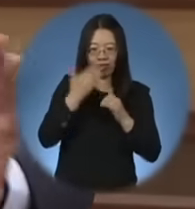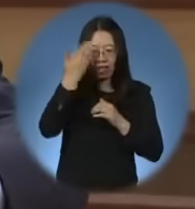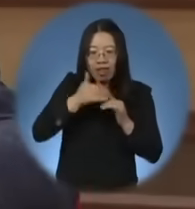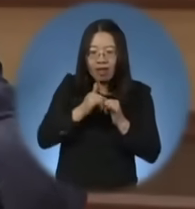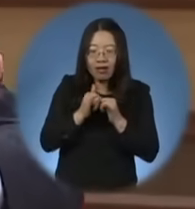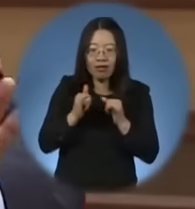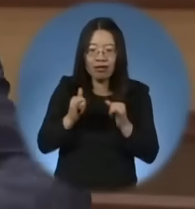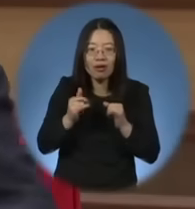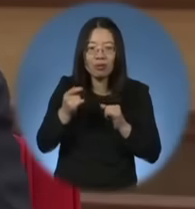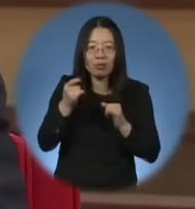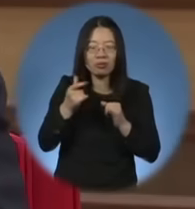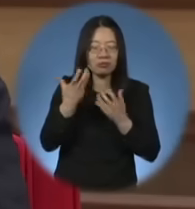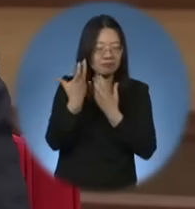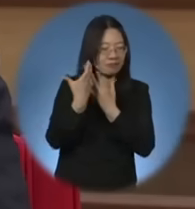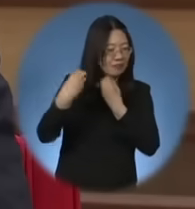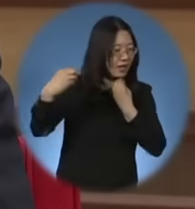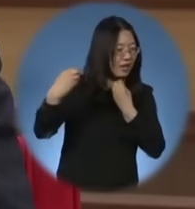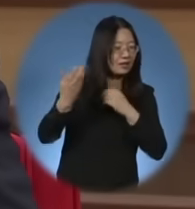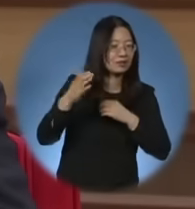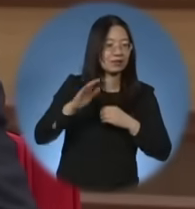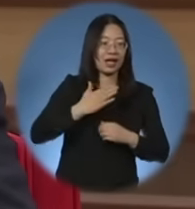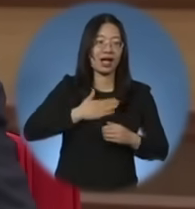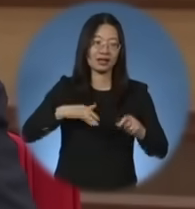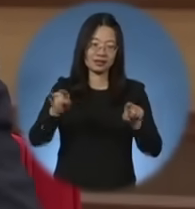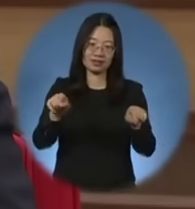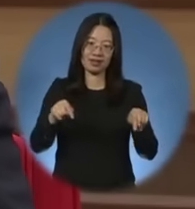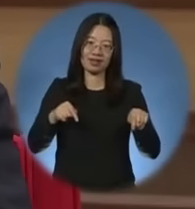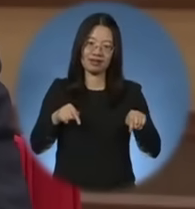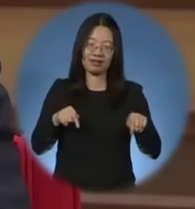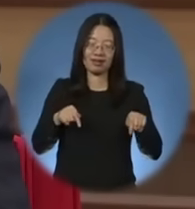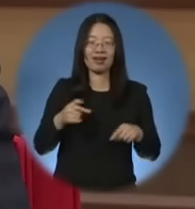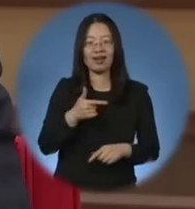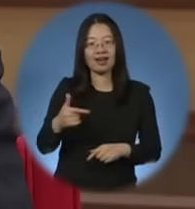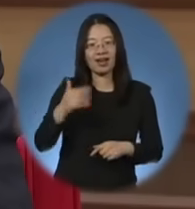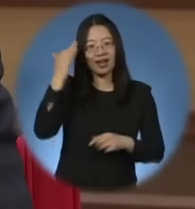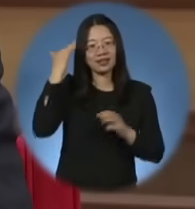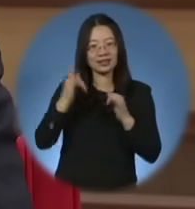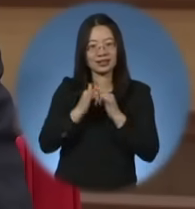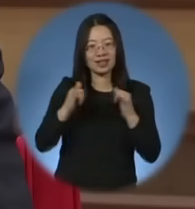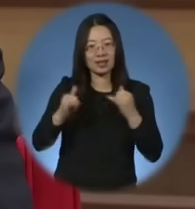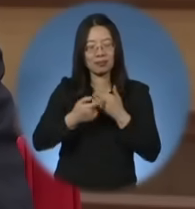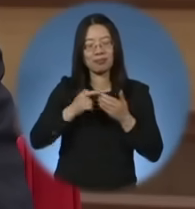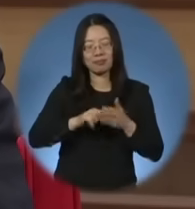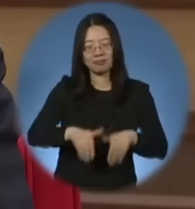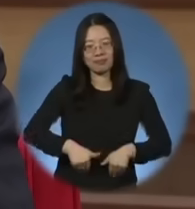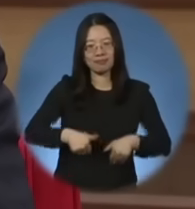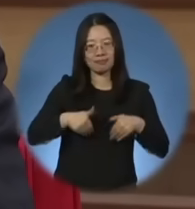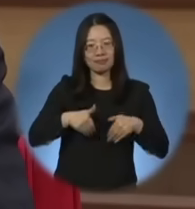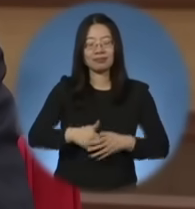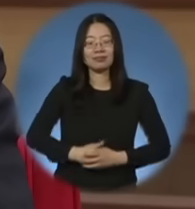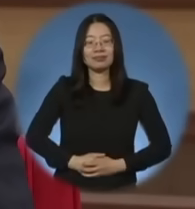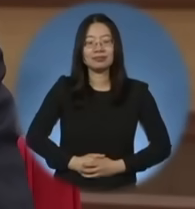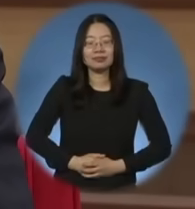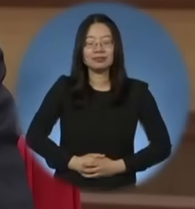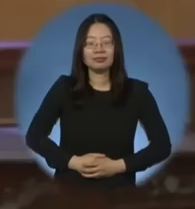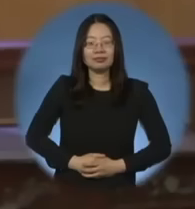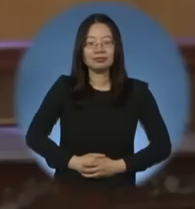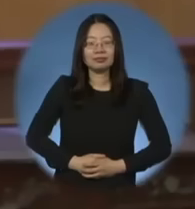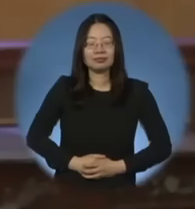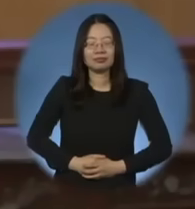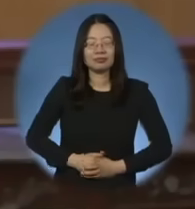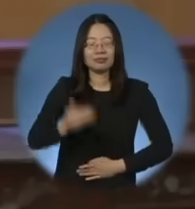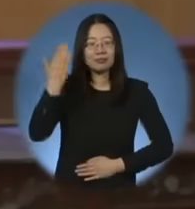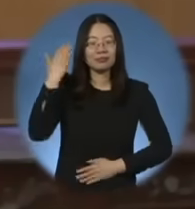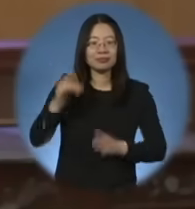같으면은 조금 저 냉정하지만 음 아주 한국사람 마음이 좀 해요음